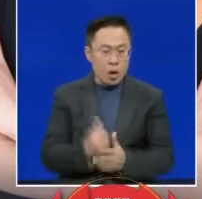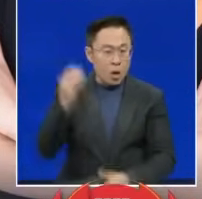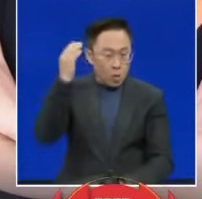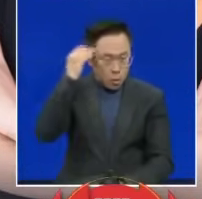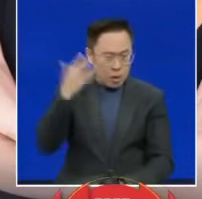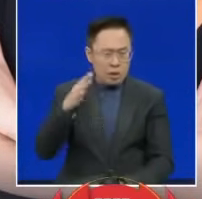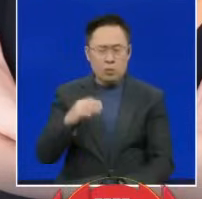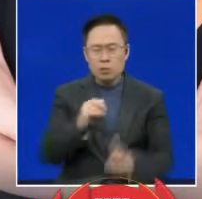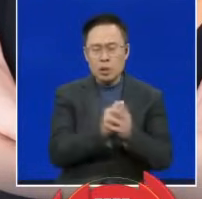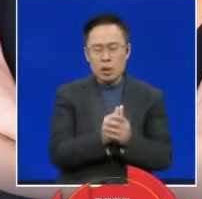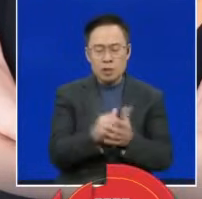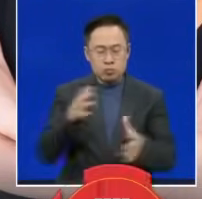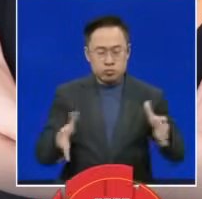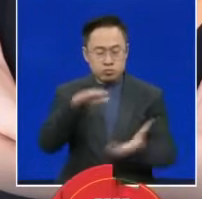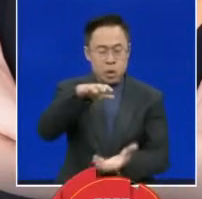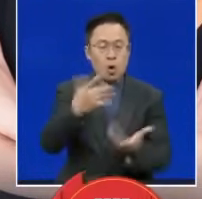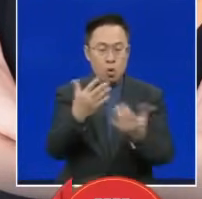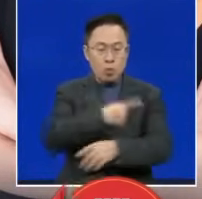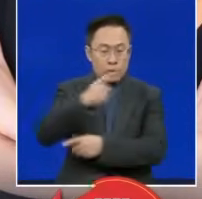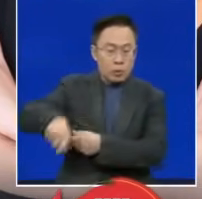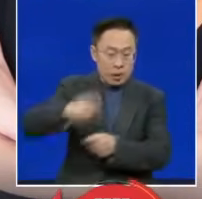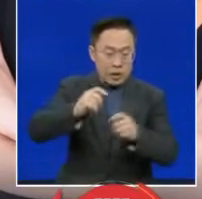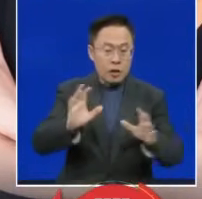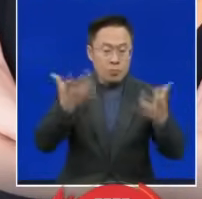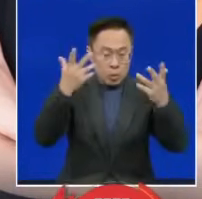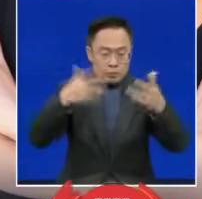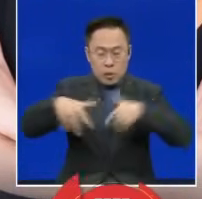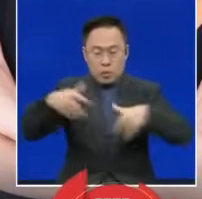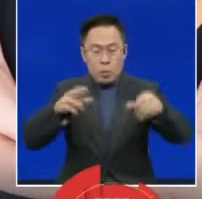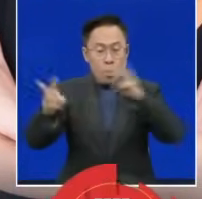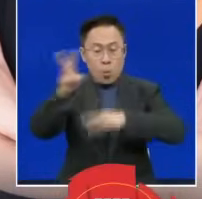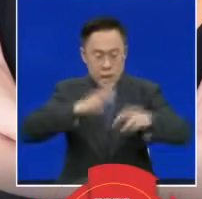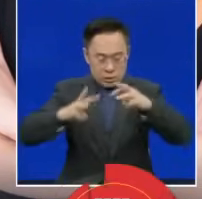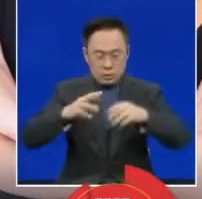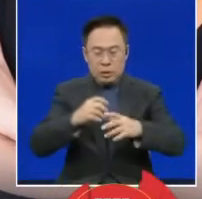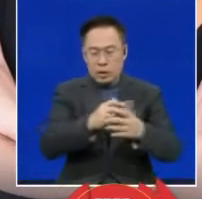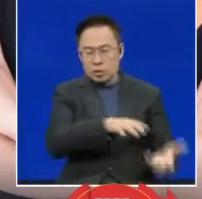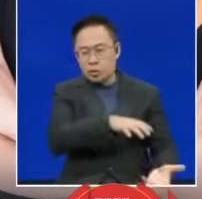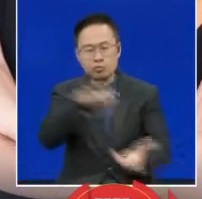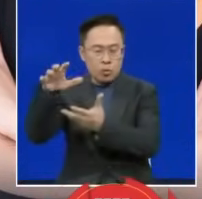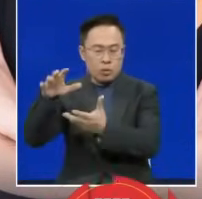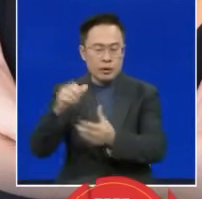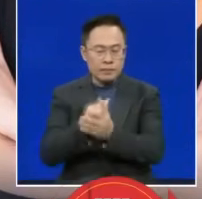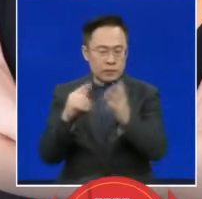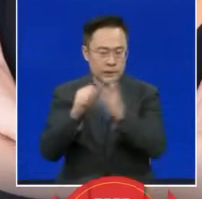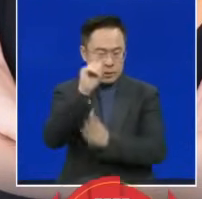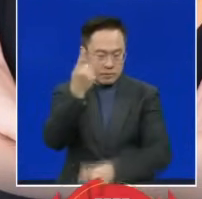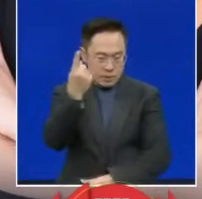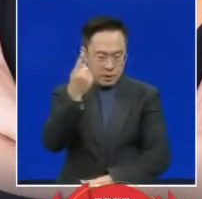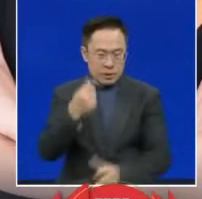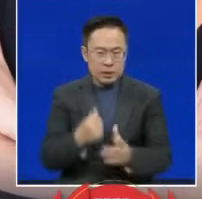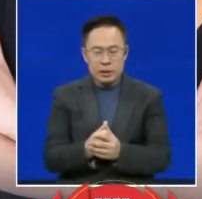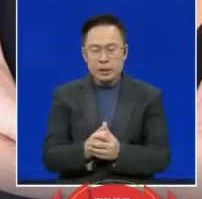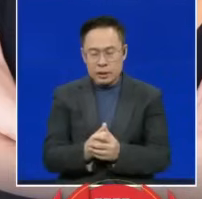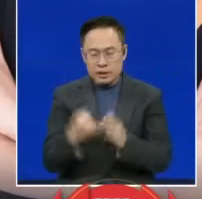ว่าจะมีการย้ายหลังช่วงสงกรานต์เพื่อหลีกเลี่ยงการสัญจรที่หนาแน่นของพี่น้องประชาชนแล้วก็จะย้ายไปยัง